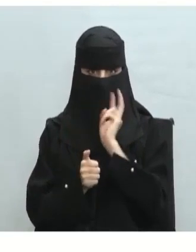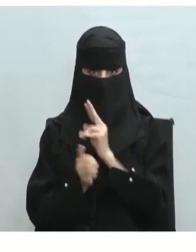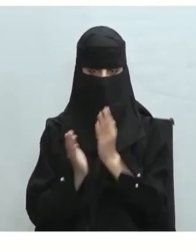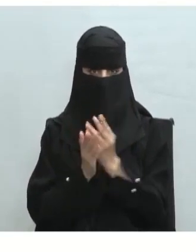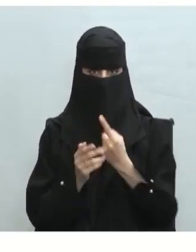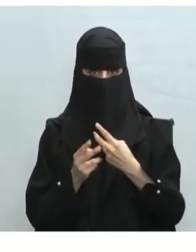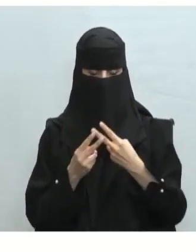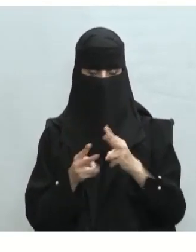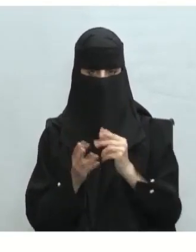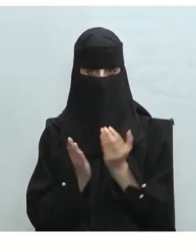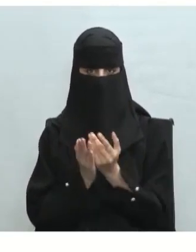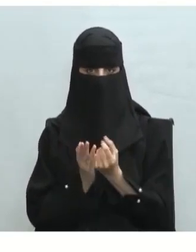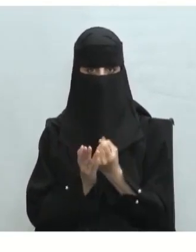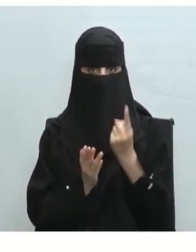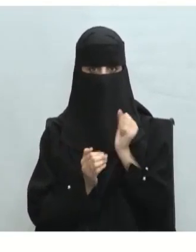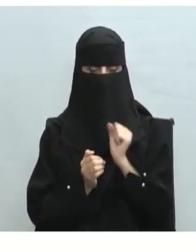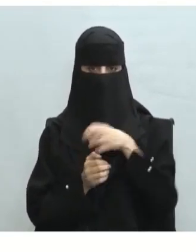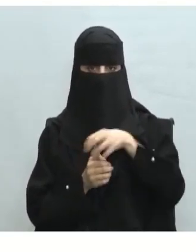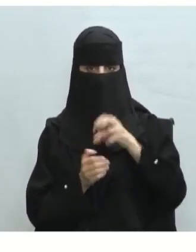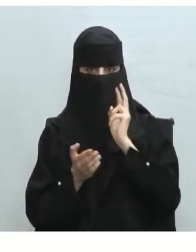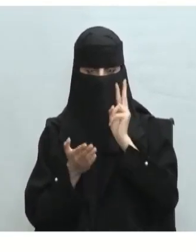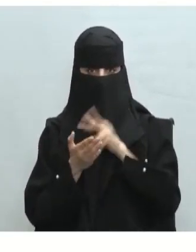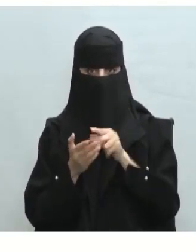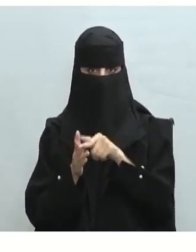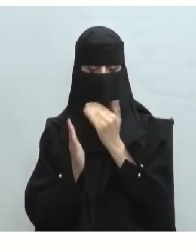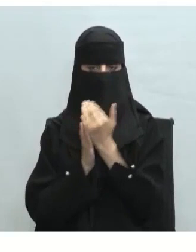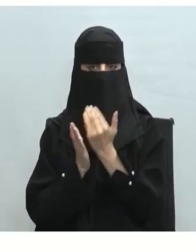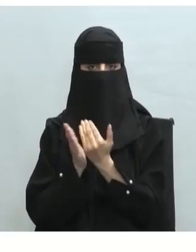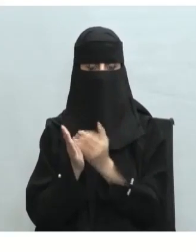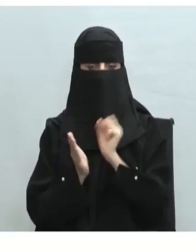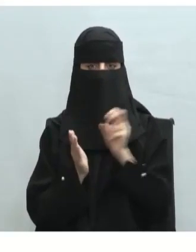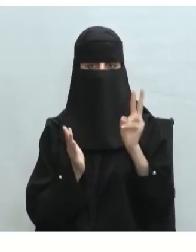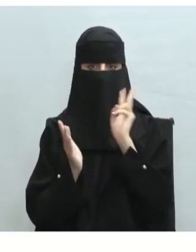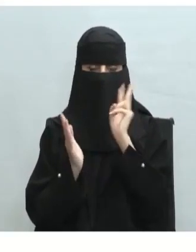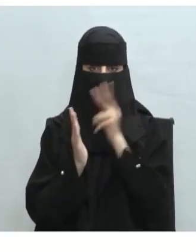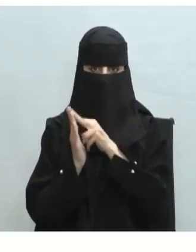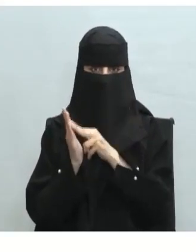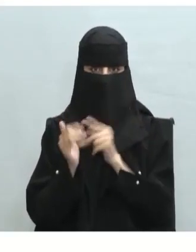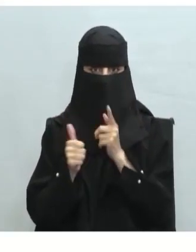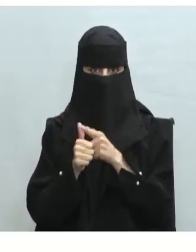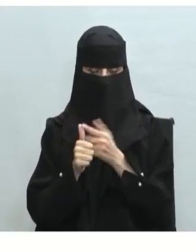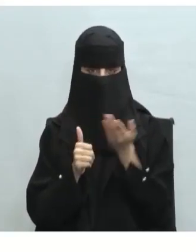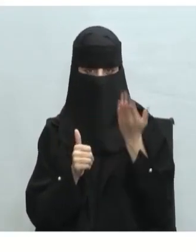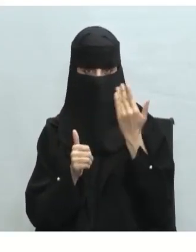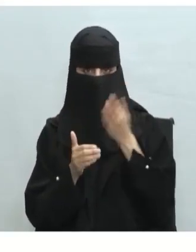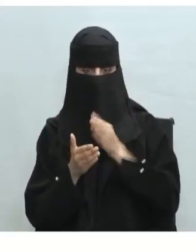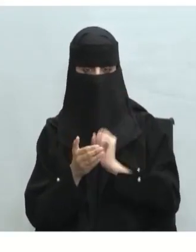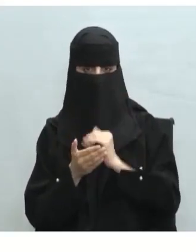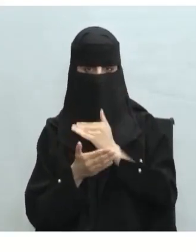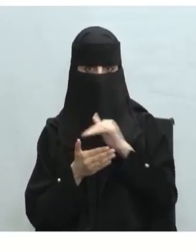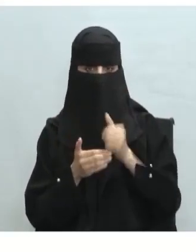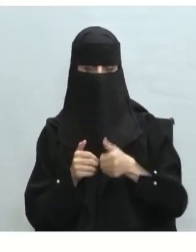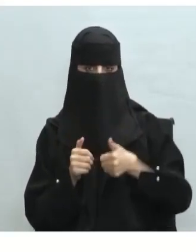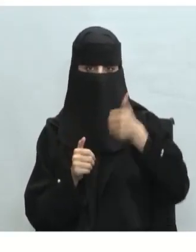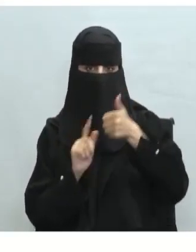للقراءه او الوحده القرائيه هنا ارشادات المتعلم هنا تدربت في المستوى الاول اللغه العربيه